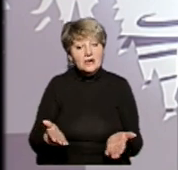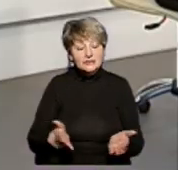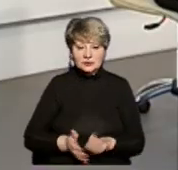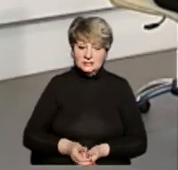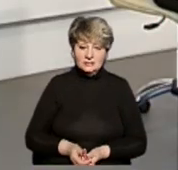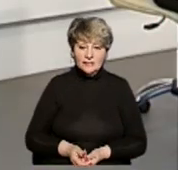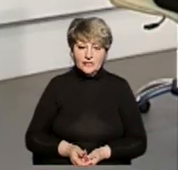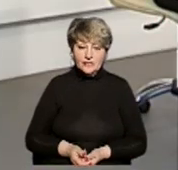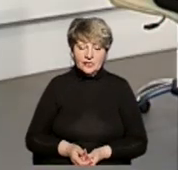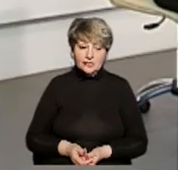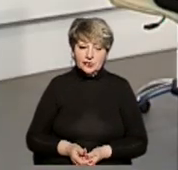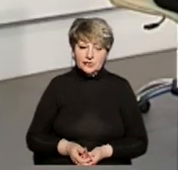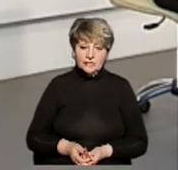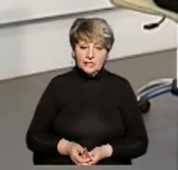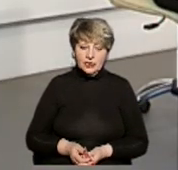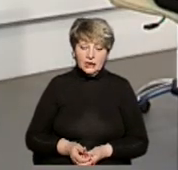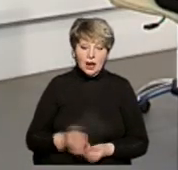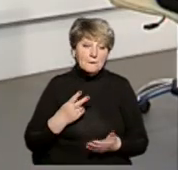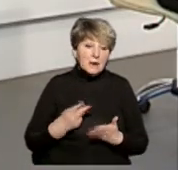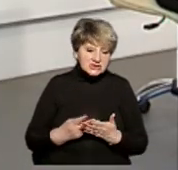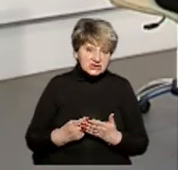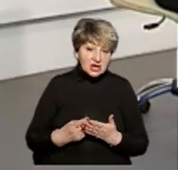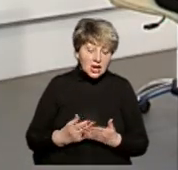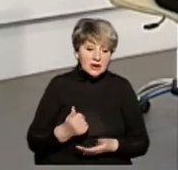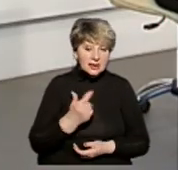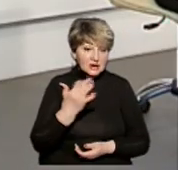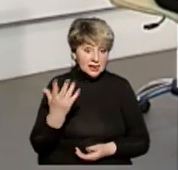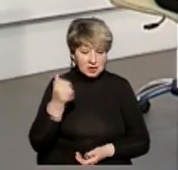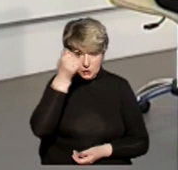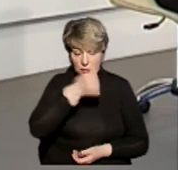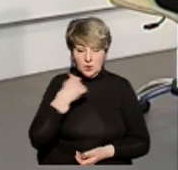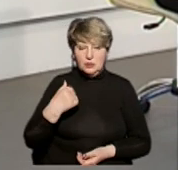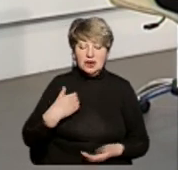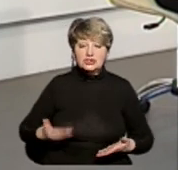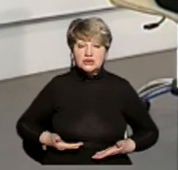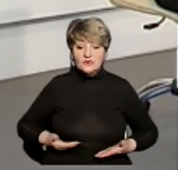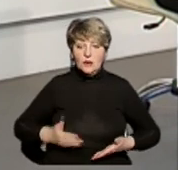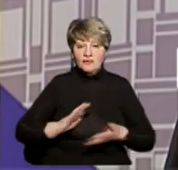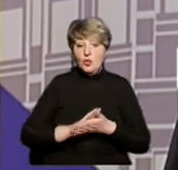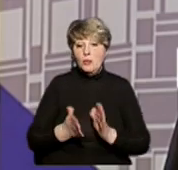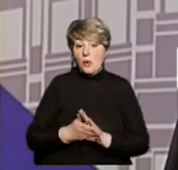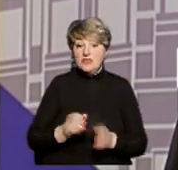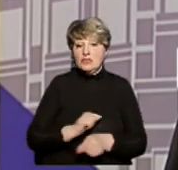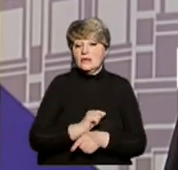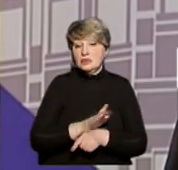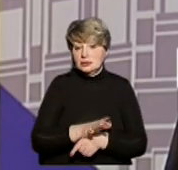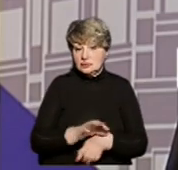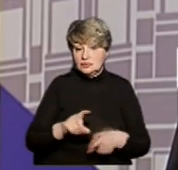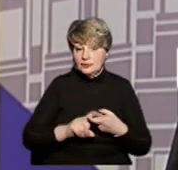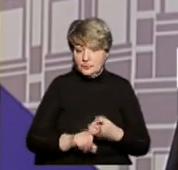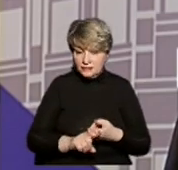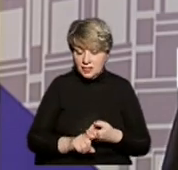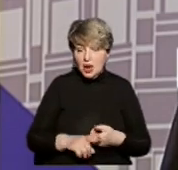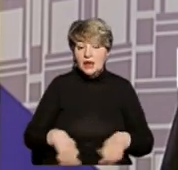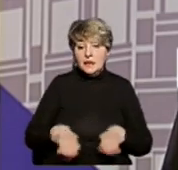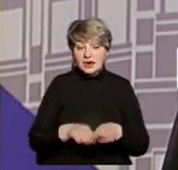областях? Власне, бачите, ми вже кілька років живемо в умовах пандемії, і тому такі процеси налагоджені майже по